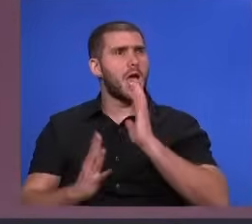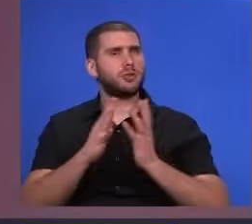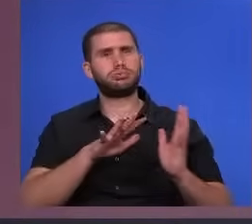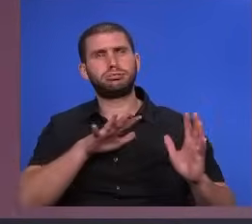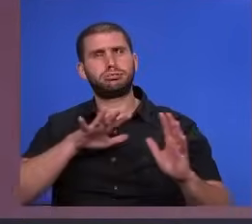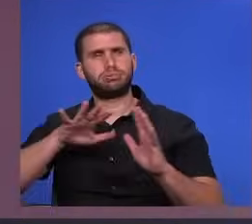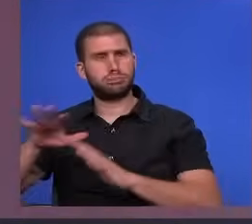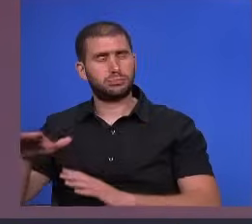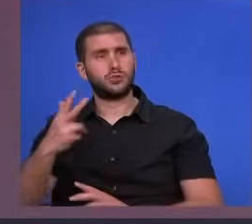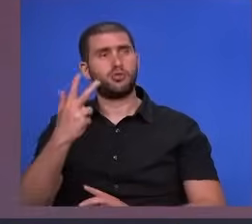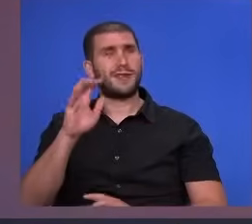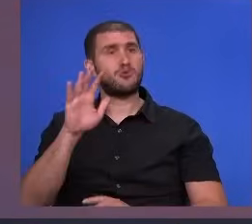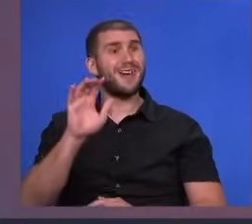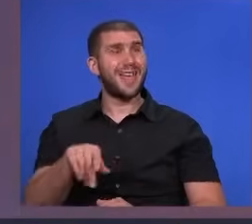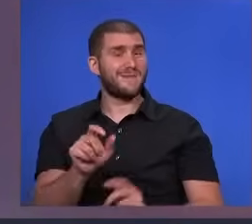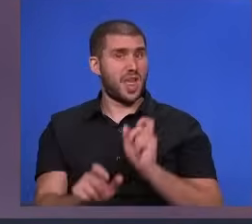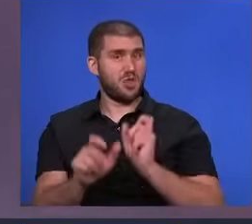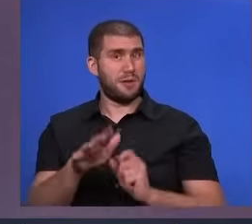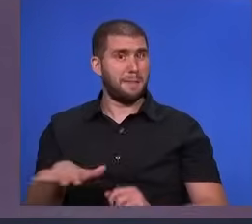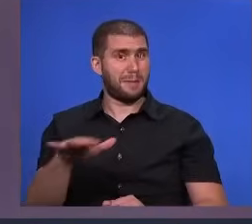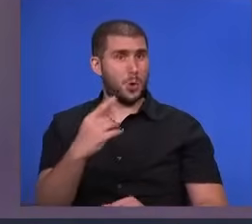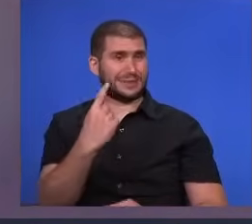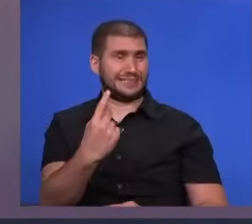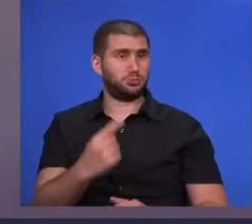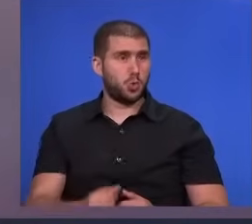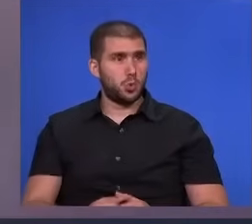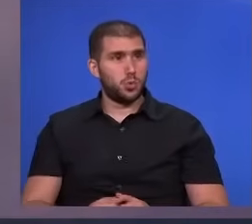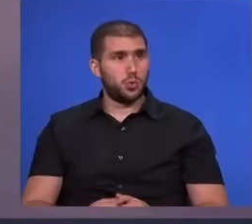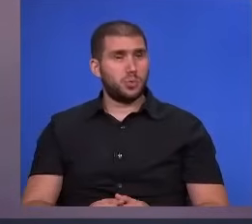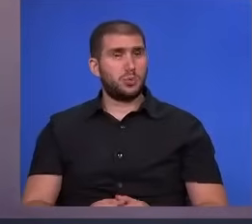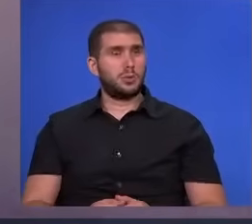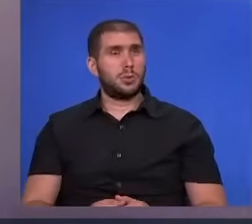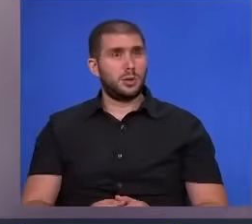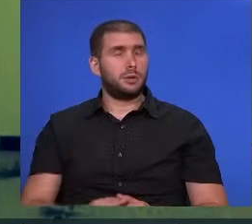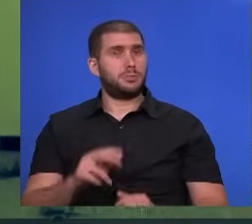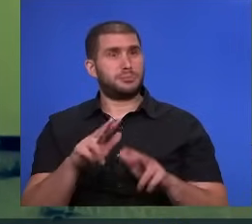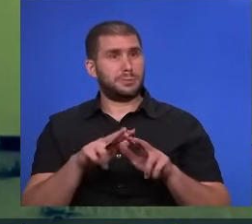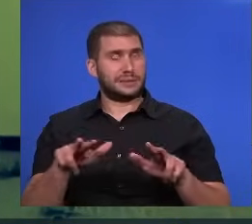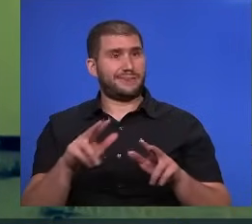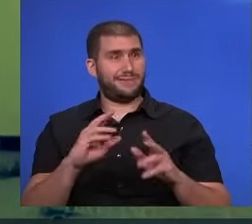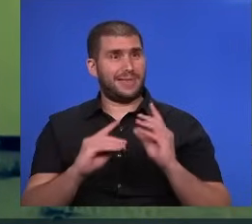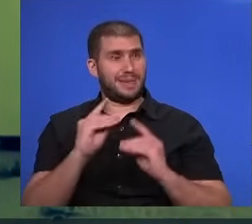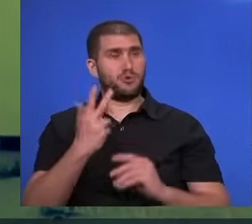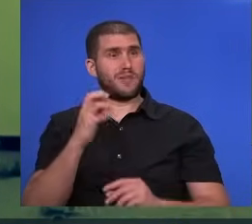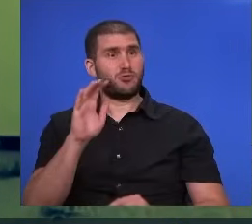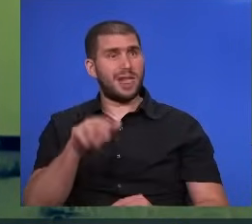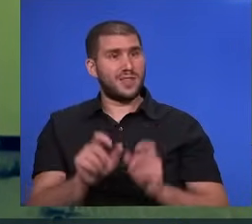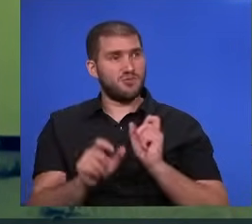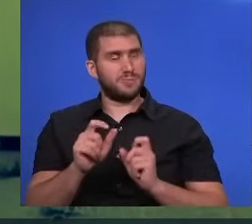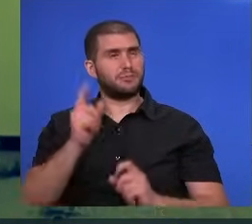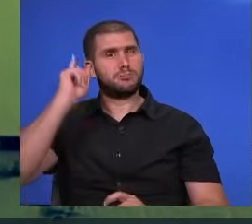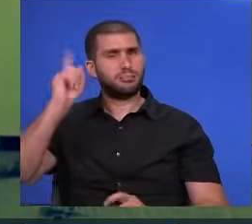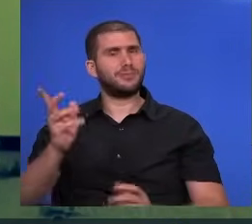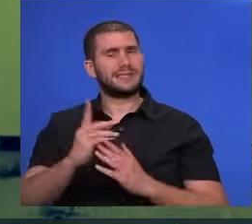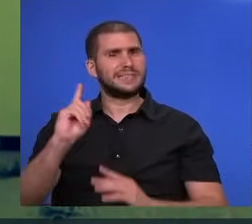We have 35,000 people in the province. It's a fluid situation, but about 35,000 people were on